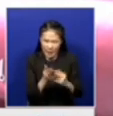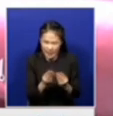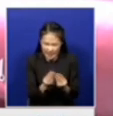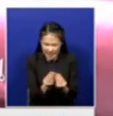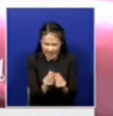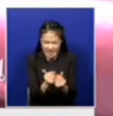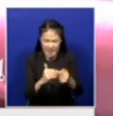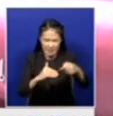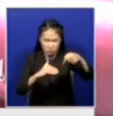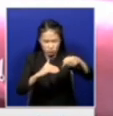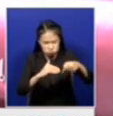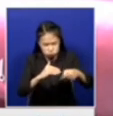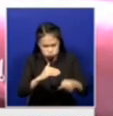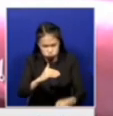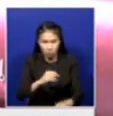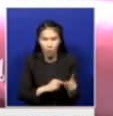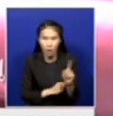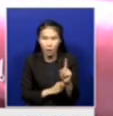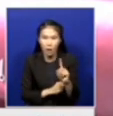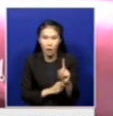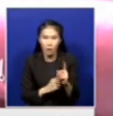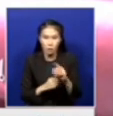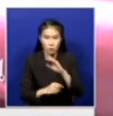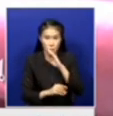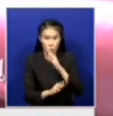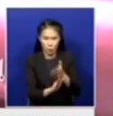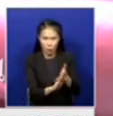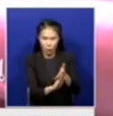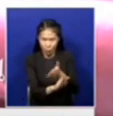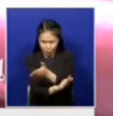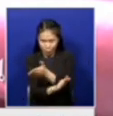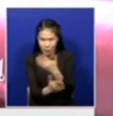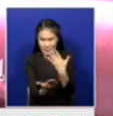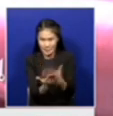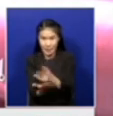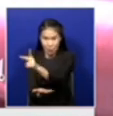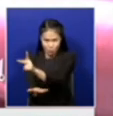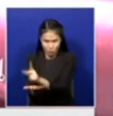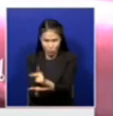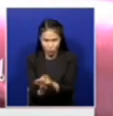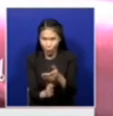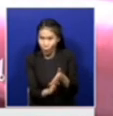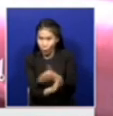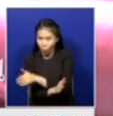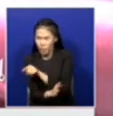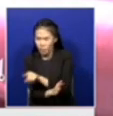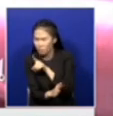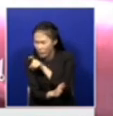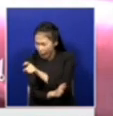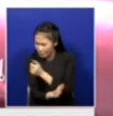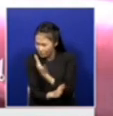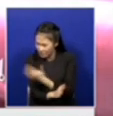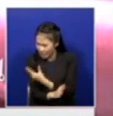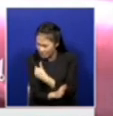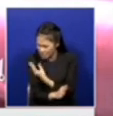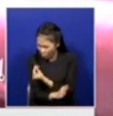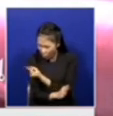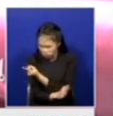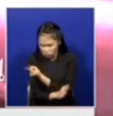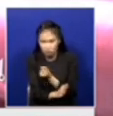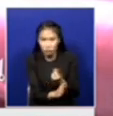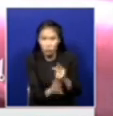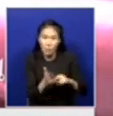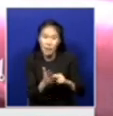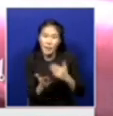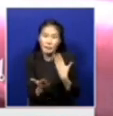อบว่าขณะก่อนจะกู้ท่านมีเงินอยู่ในกระเป๋าเนี่ยเท่าไหร่จำเป็นที่จะต้องกู้จริงๆเท่